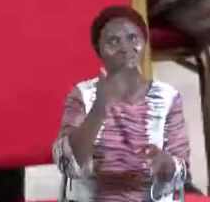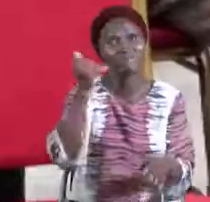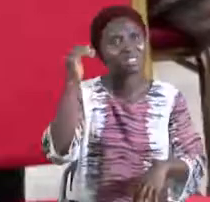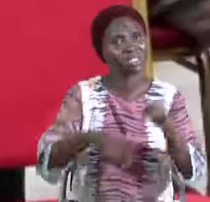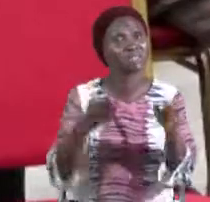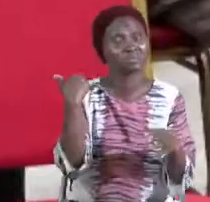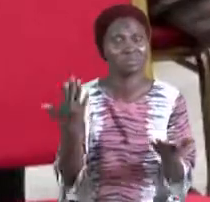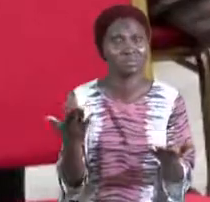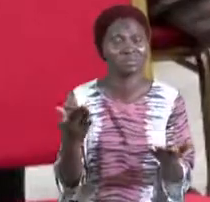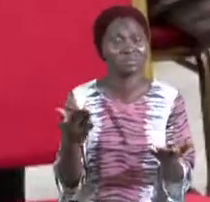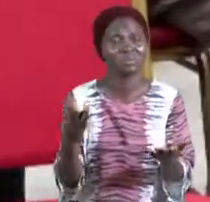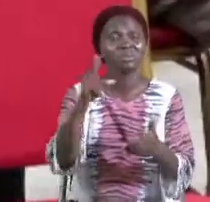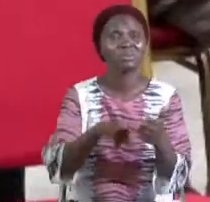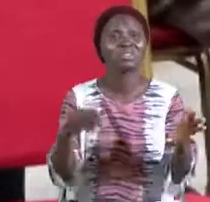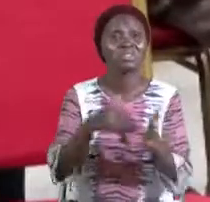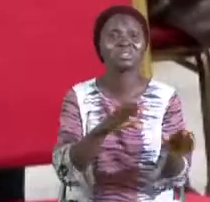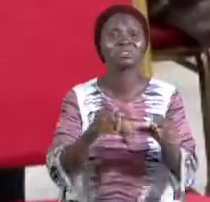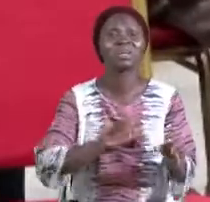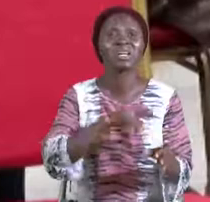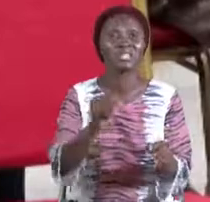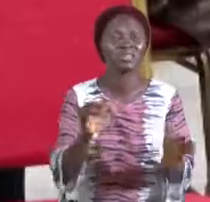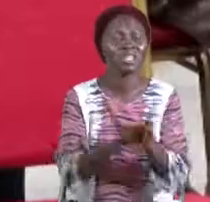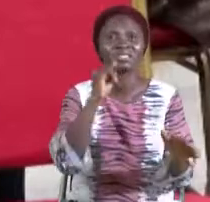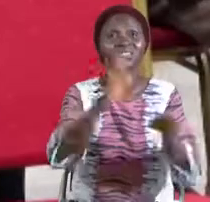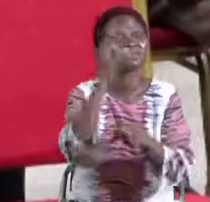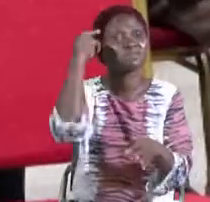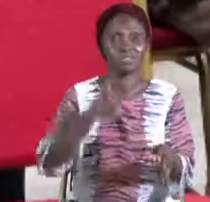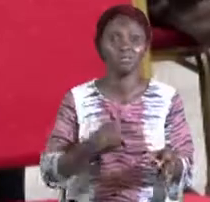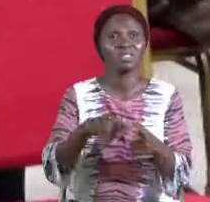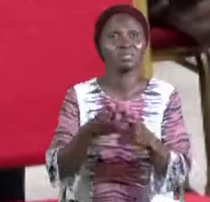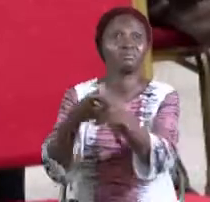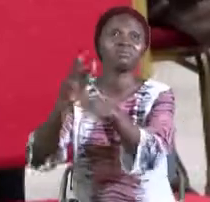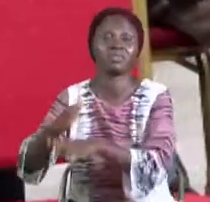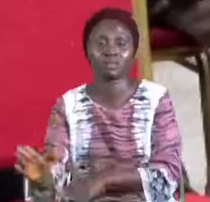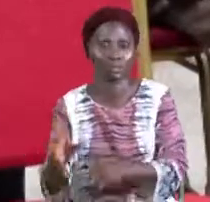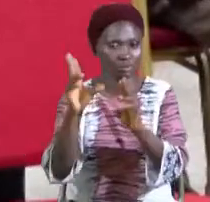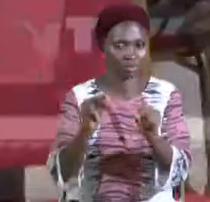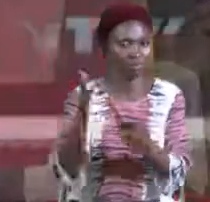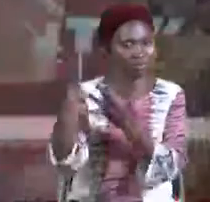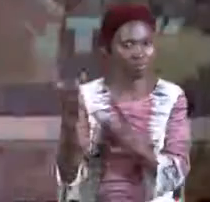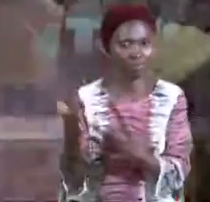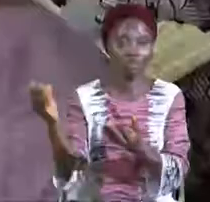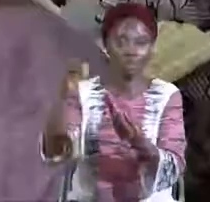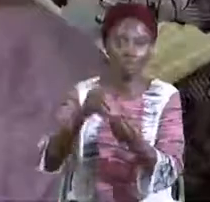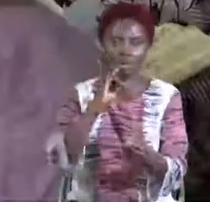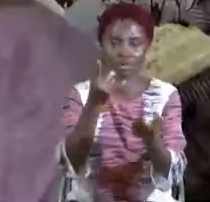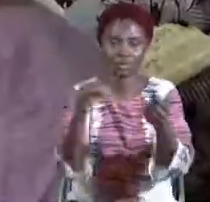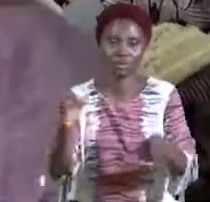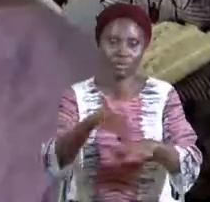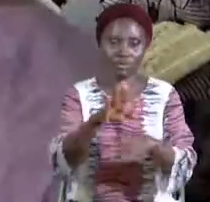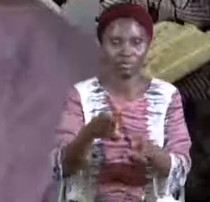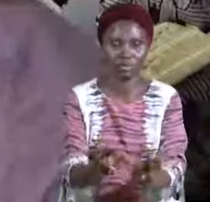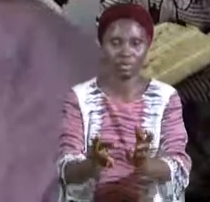veux encore d'autre? Non, c'est suffisant pour moi. Et tu vas courir et t'en aller. Attends, il y a encore beaucoup qui vient pour toi.